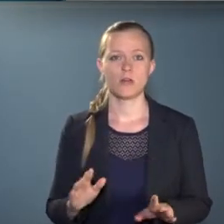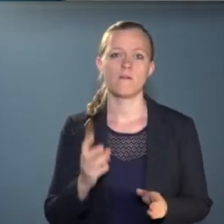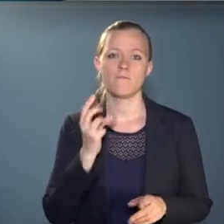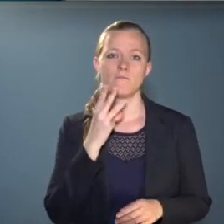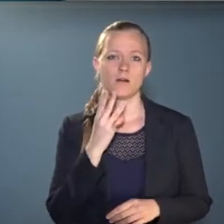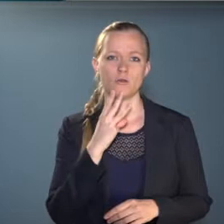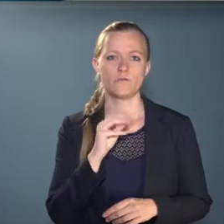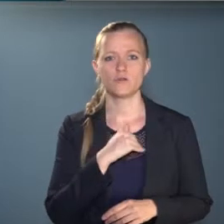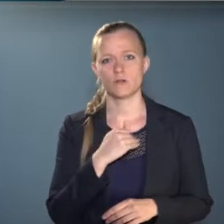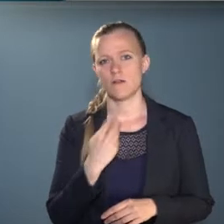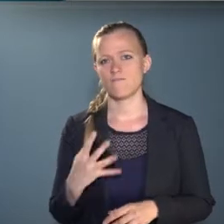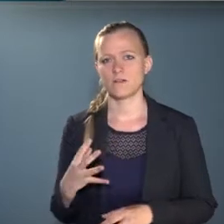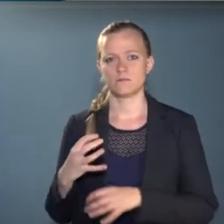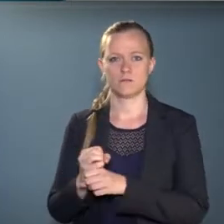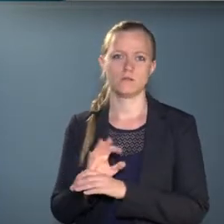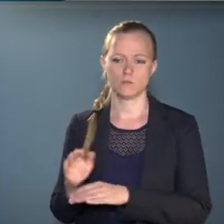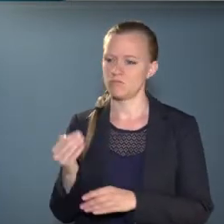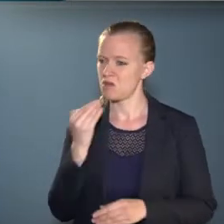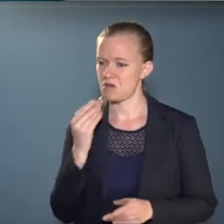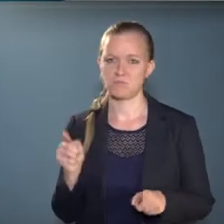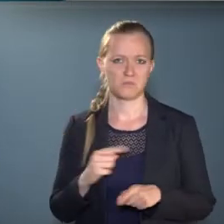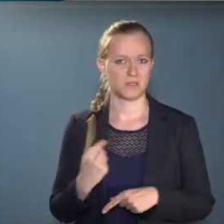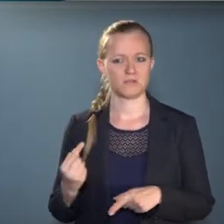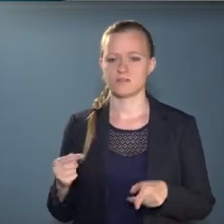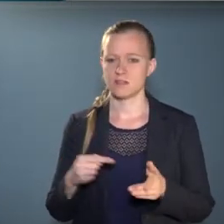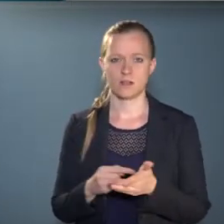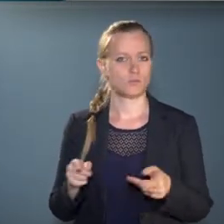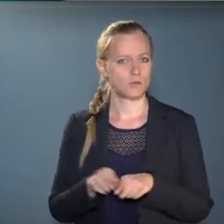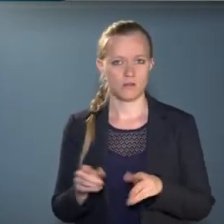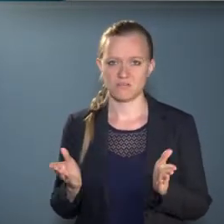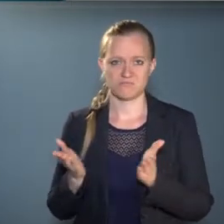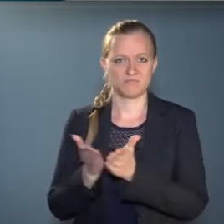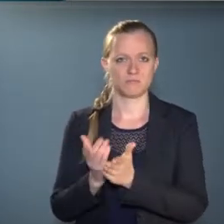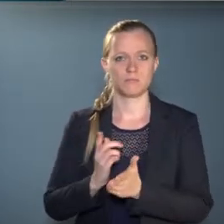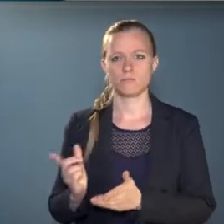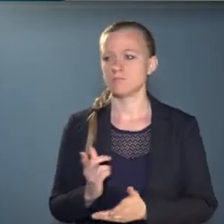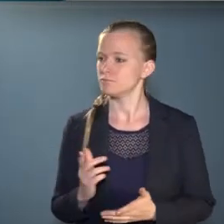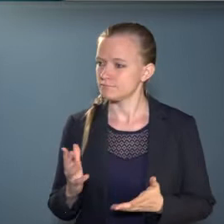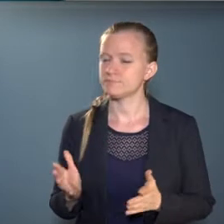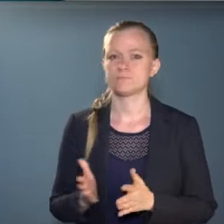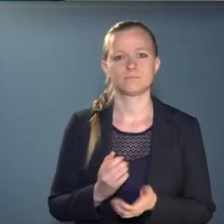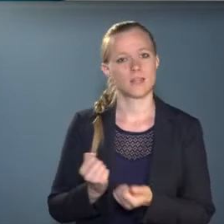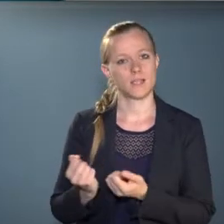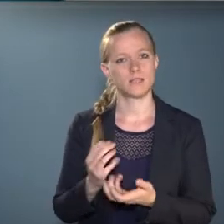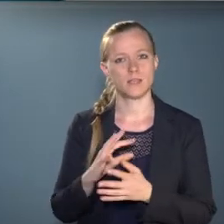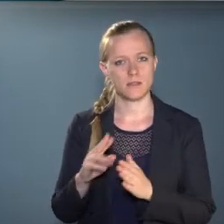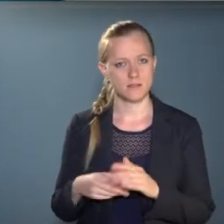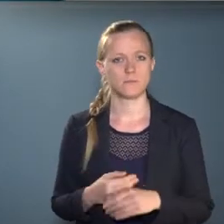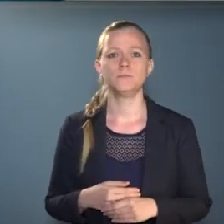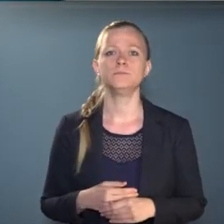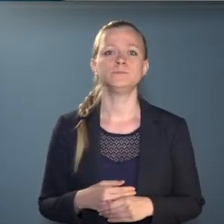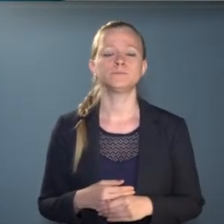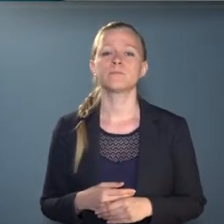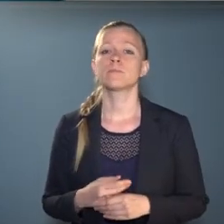Waldorf iskola fenntartójának szándéka egybeesett a mi törekvéseinkkel. Egymás tenyerébe csaptunk, és